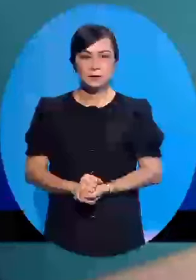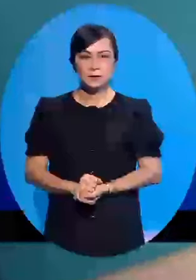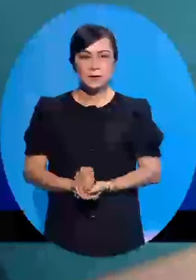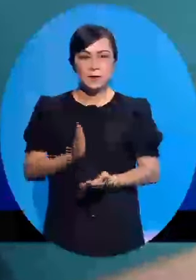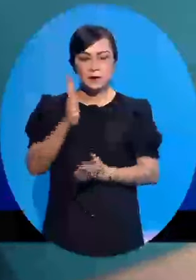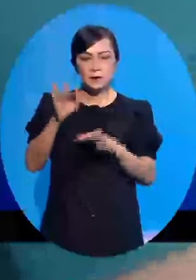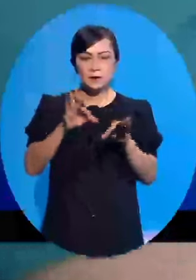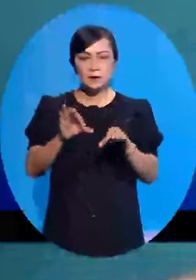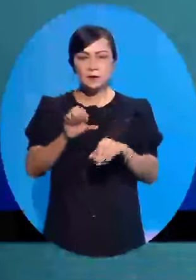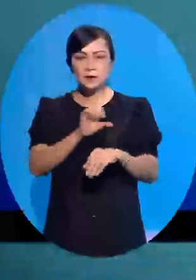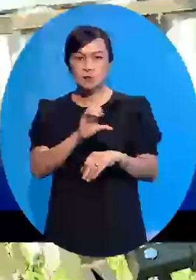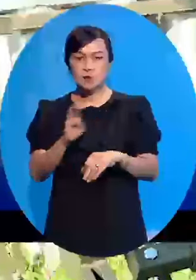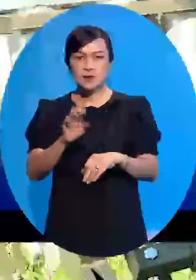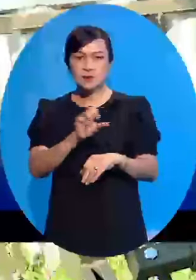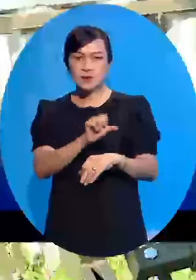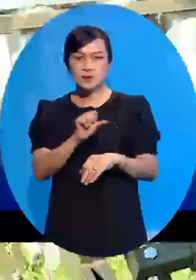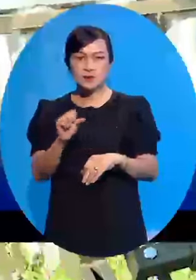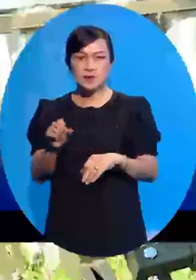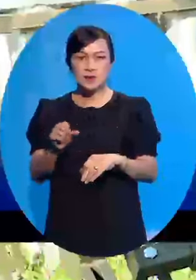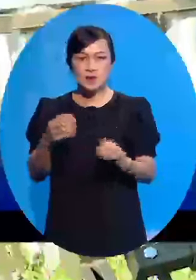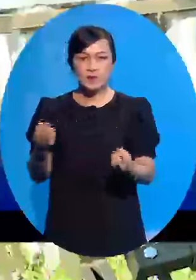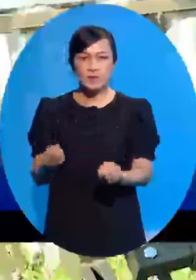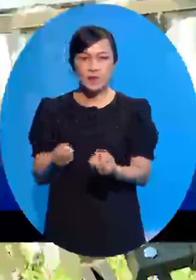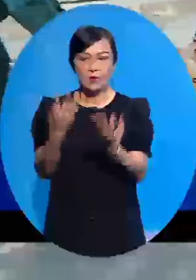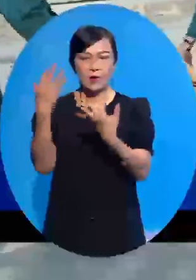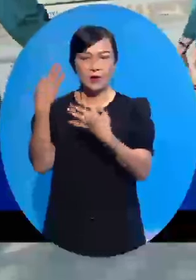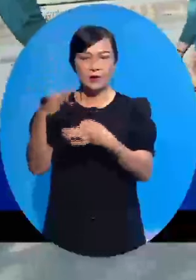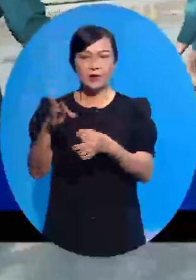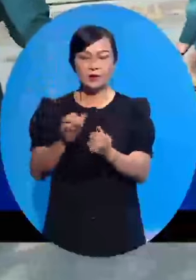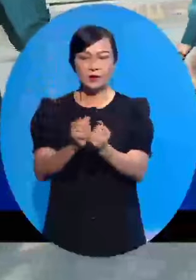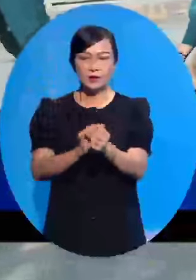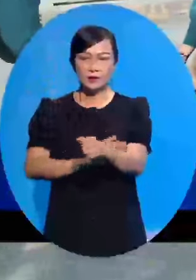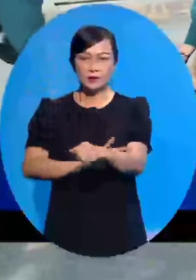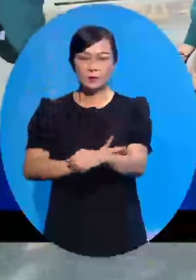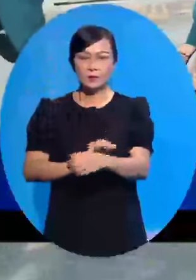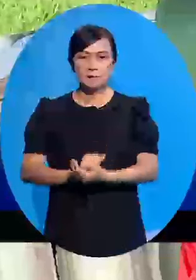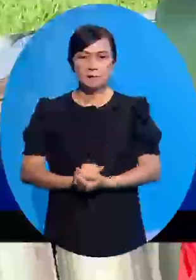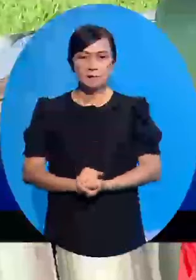Thành phố Hồ Chí Minh chuẩn bị sẵn sàng cho trận địa pháo hoa Tết cổ truyền dân tộc.